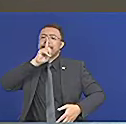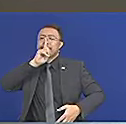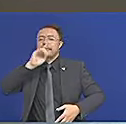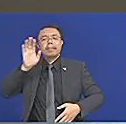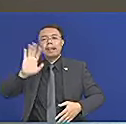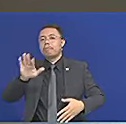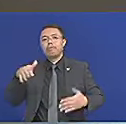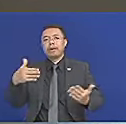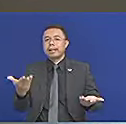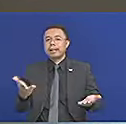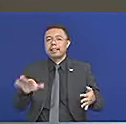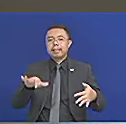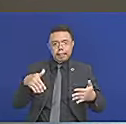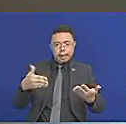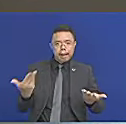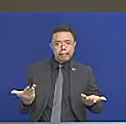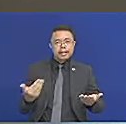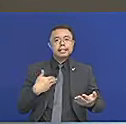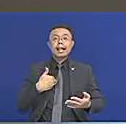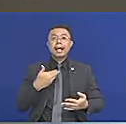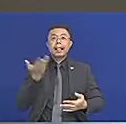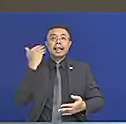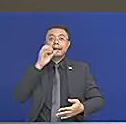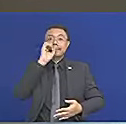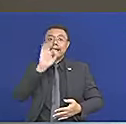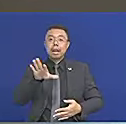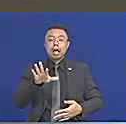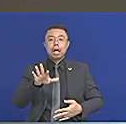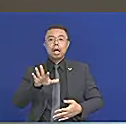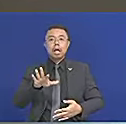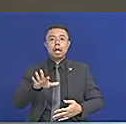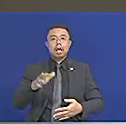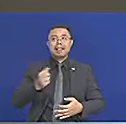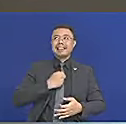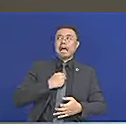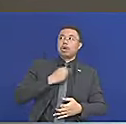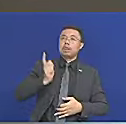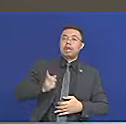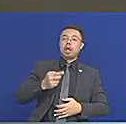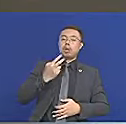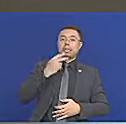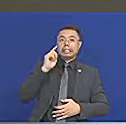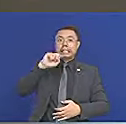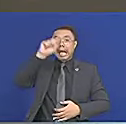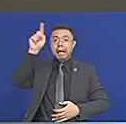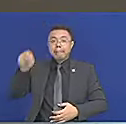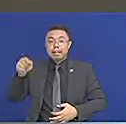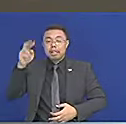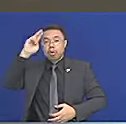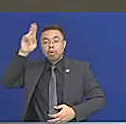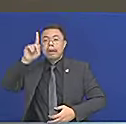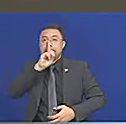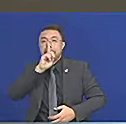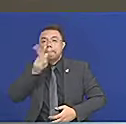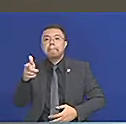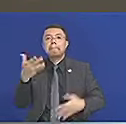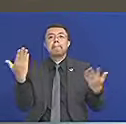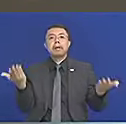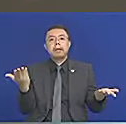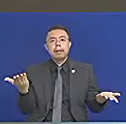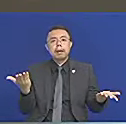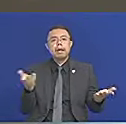mungkin. Tapi saat saya tadi mengatakan mengerikan Tuhan itu diam. Alkitab